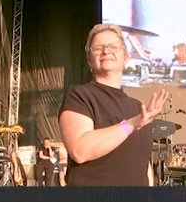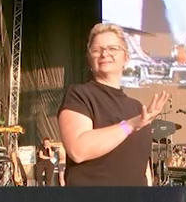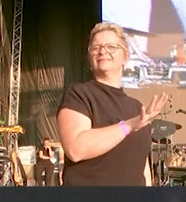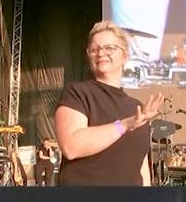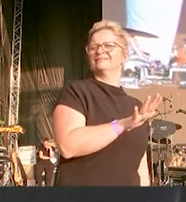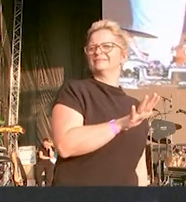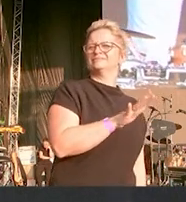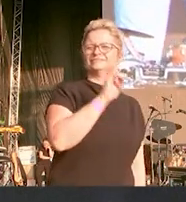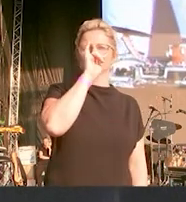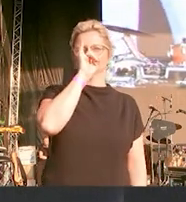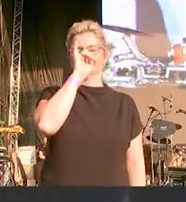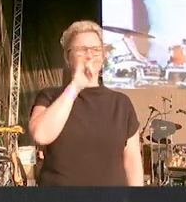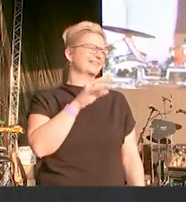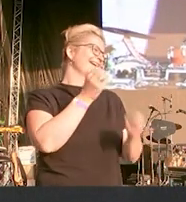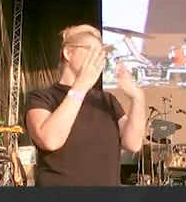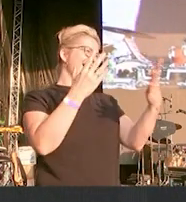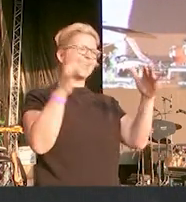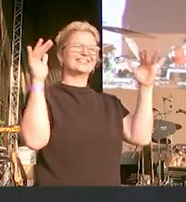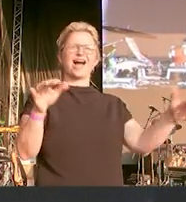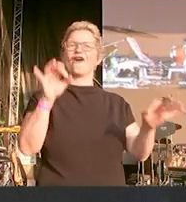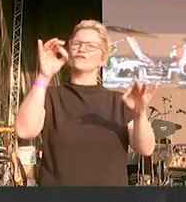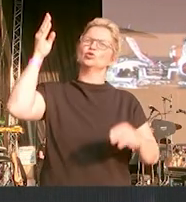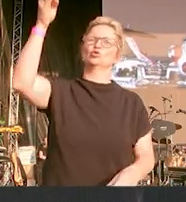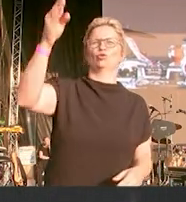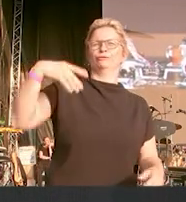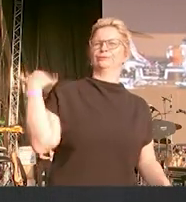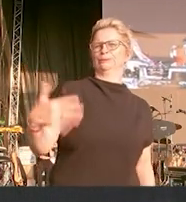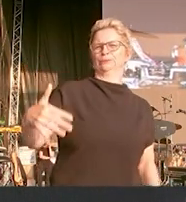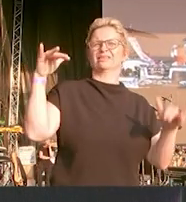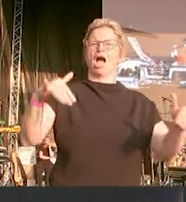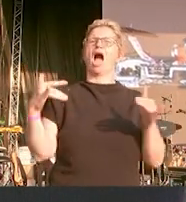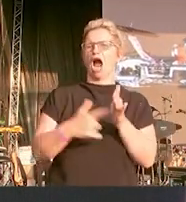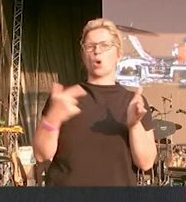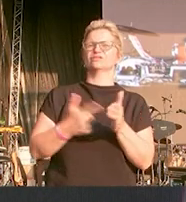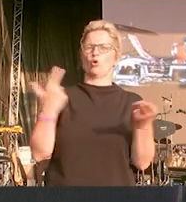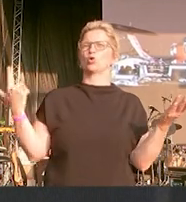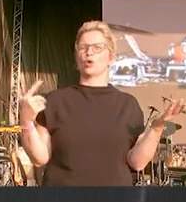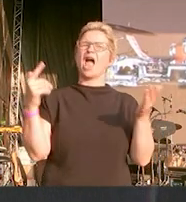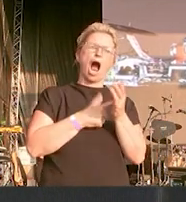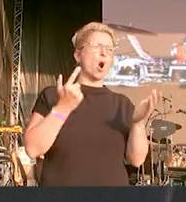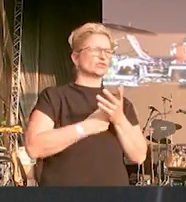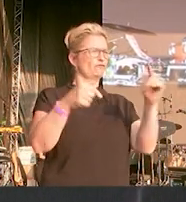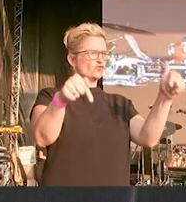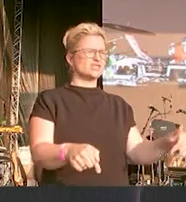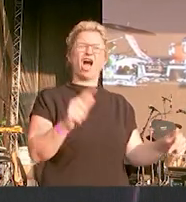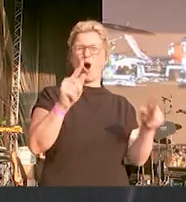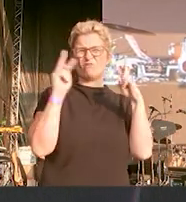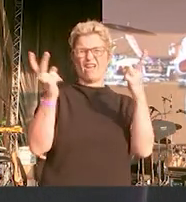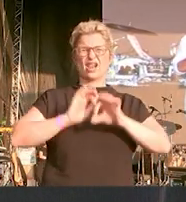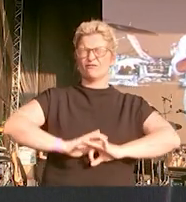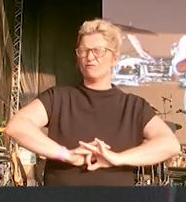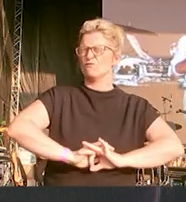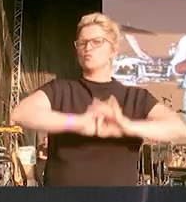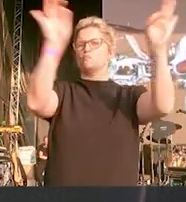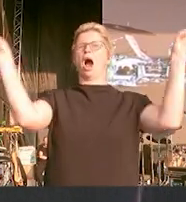lasst uns, es geht ja auch um die Herausforderungen der Zukunft, und so sehr das gilt für hier und für überall weltweit und